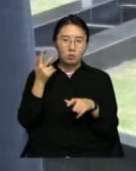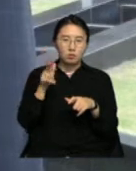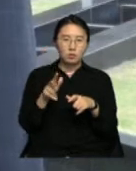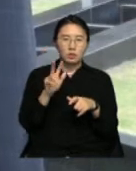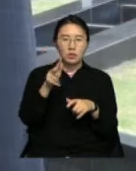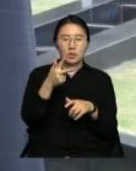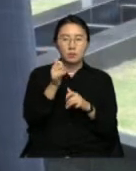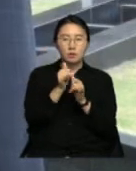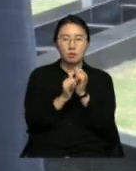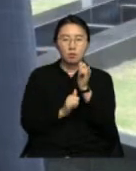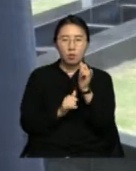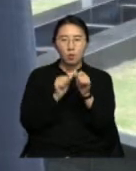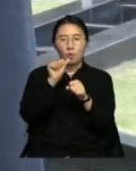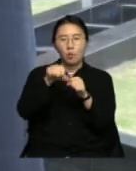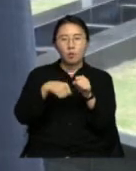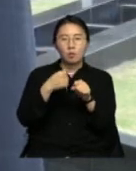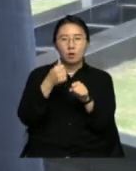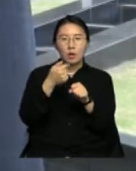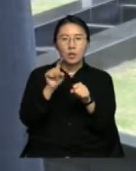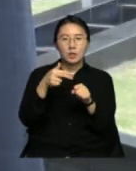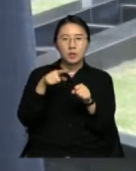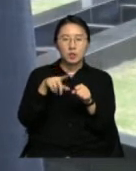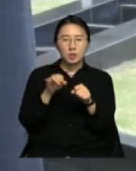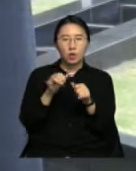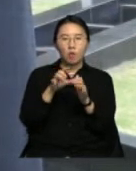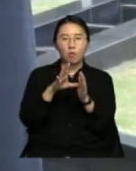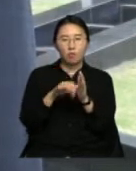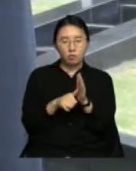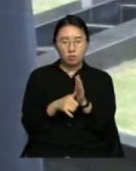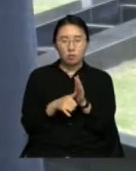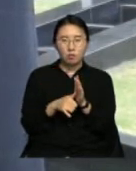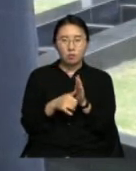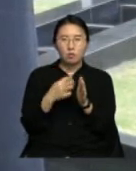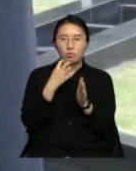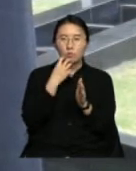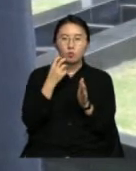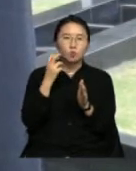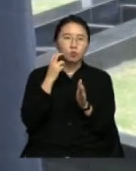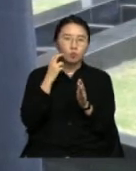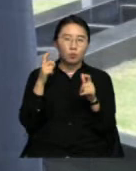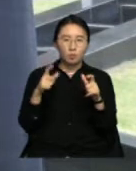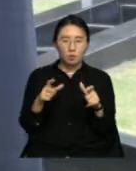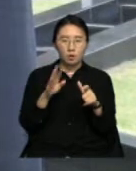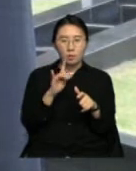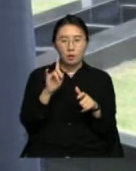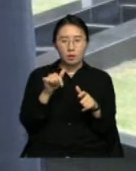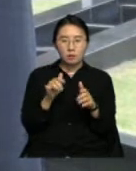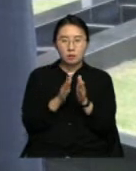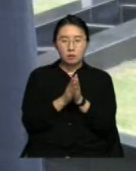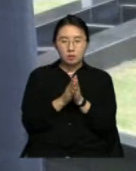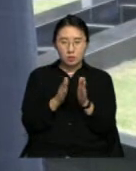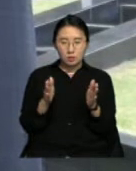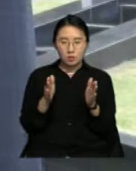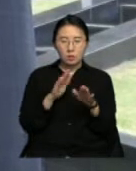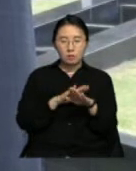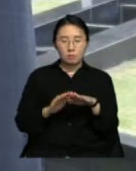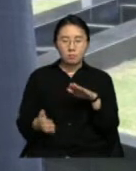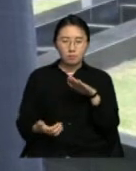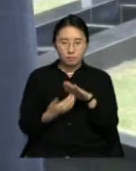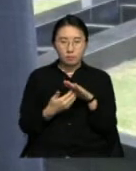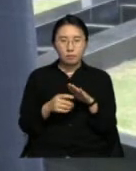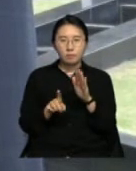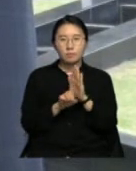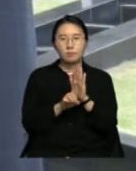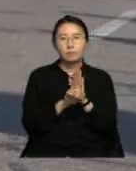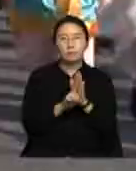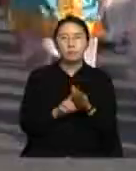역사 중 500년이 한성백제 시대입니다. 서울 송파가 백제의 시작이자 전성기임을